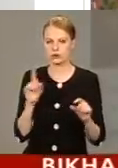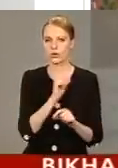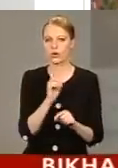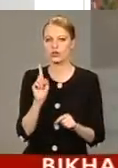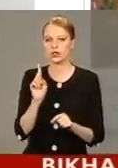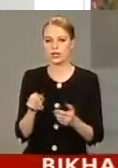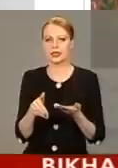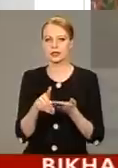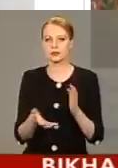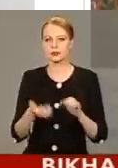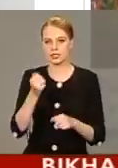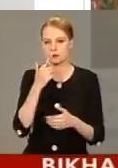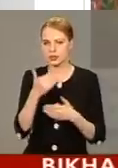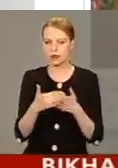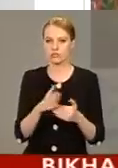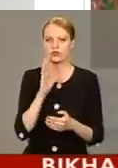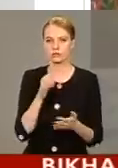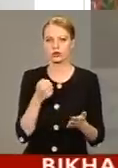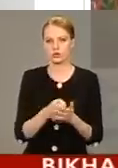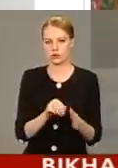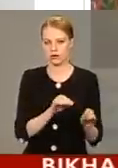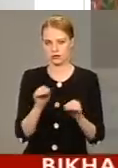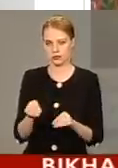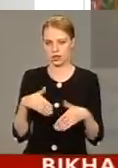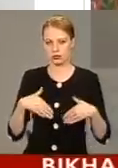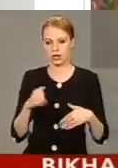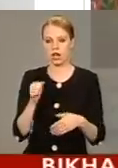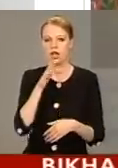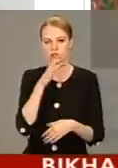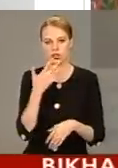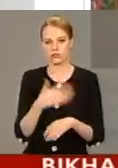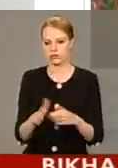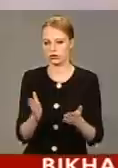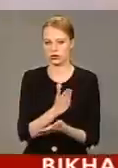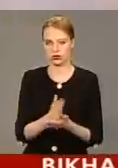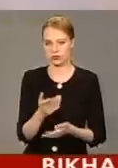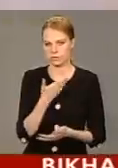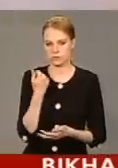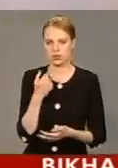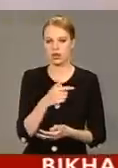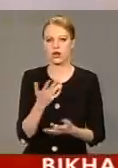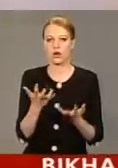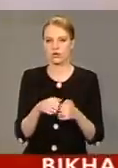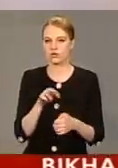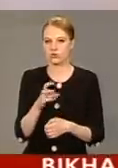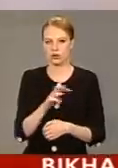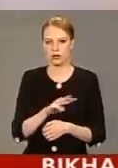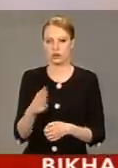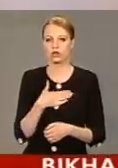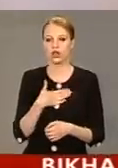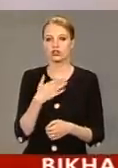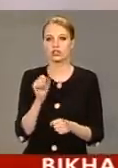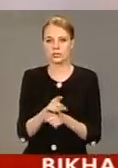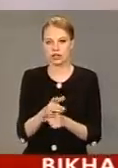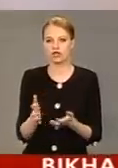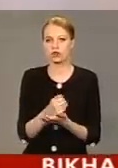клік підтримати наближає Тетяну до трансплантації. А часу вже зовсім нема. Счет йде на минути. Наша задача – зібрати гроші